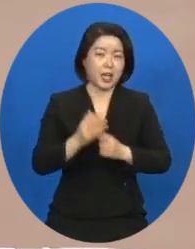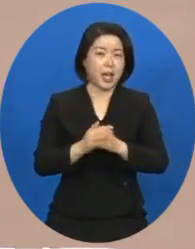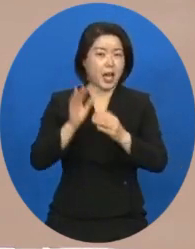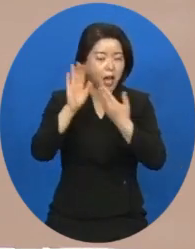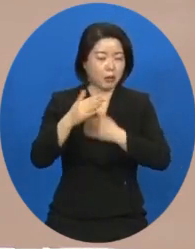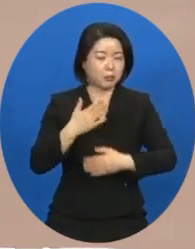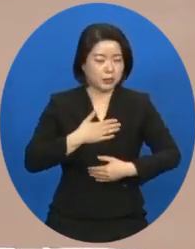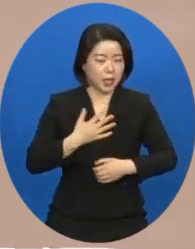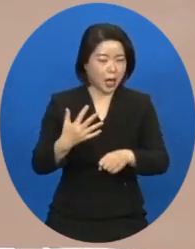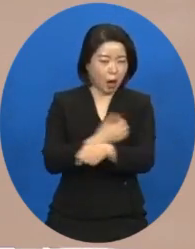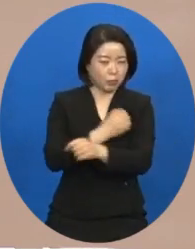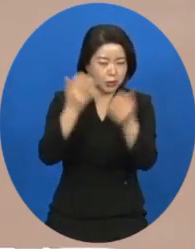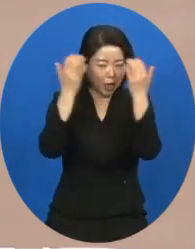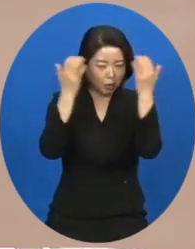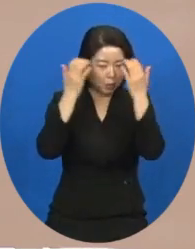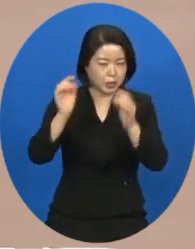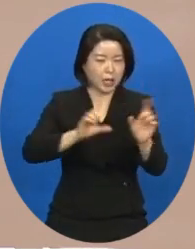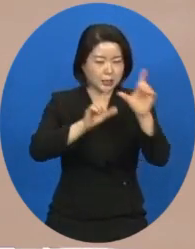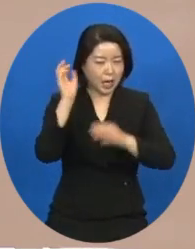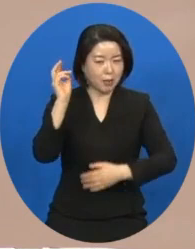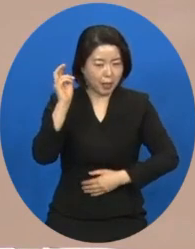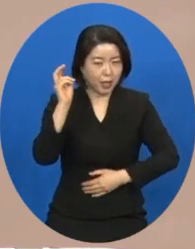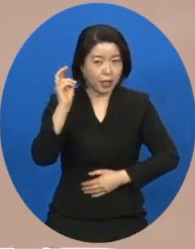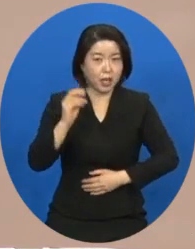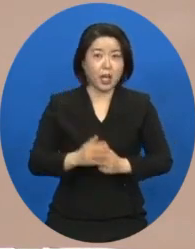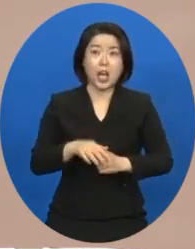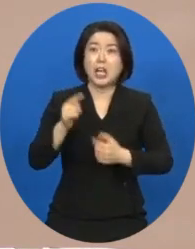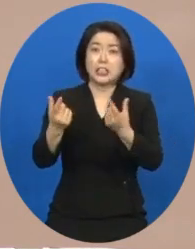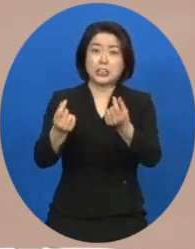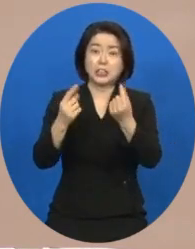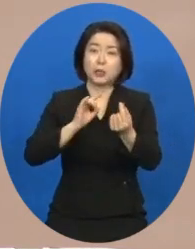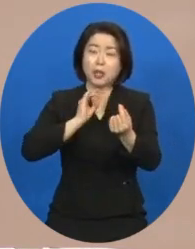나는 엄청나게 고생하고 살 건가 봐. 꼭 그렇게